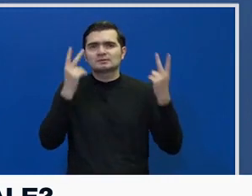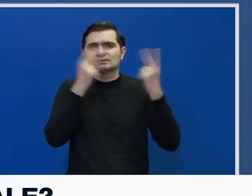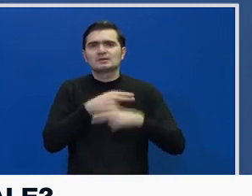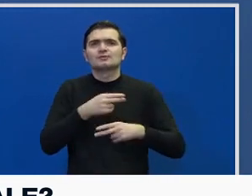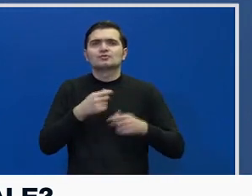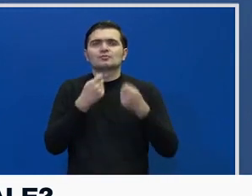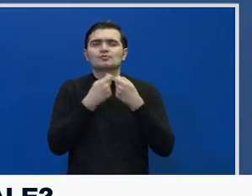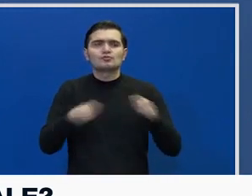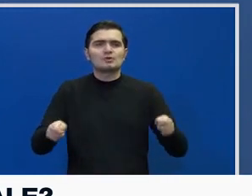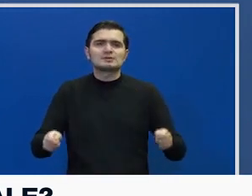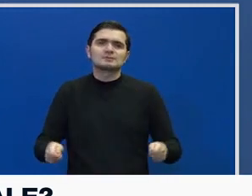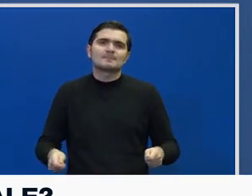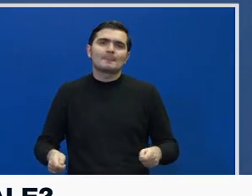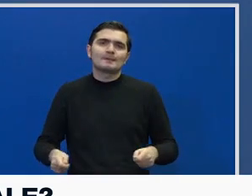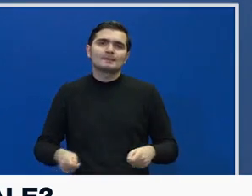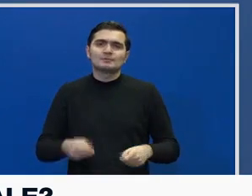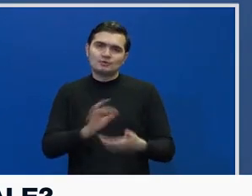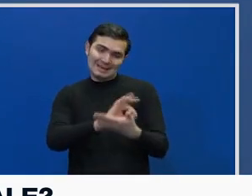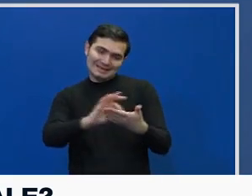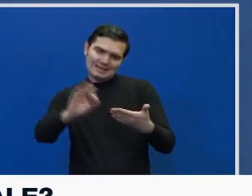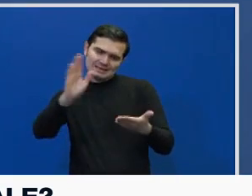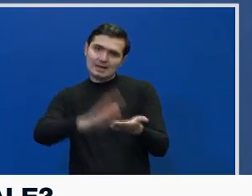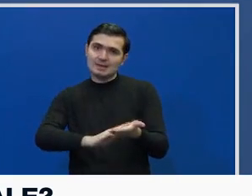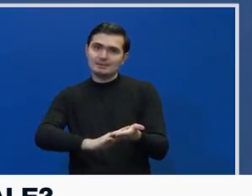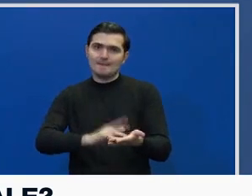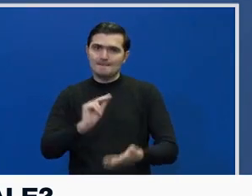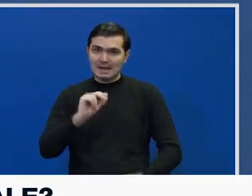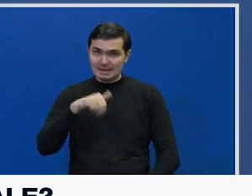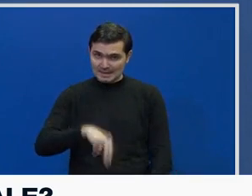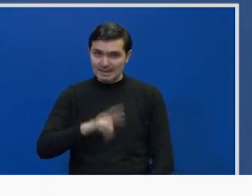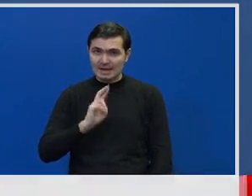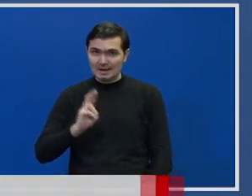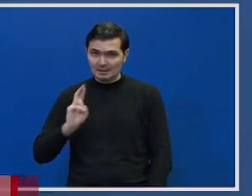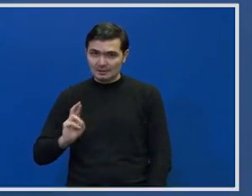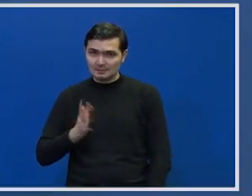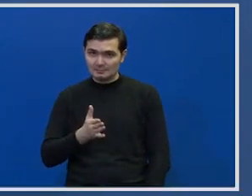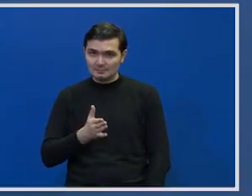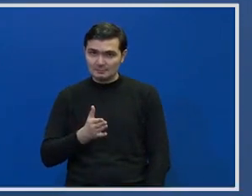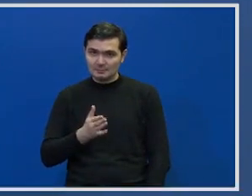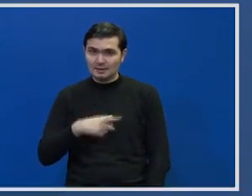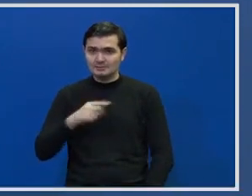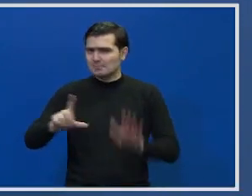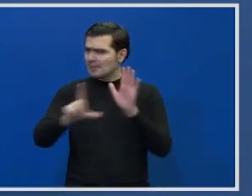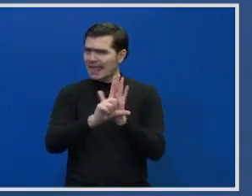înțelegem cu toții că ce este scris în Planul Național de Redresare și Reziliență este literă de lege.